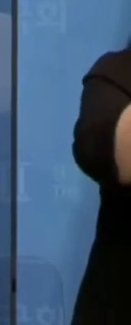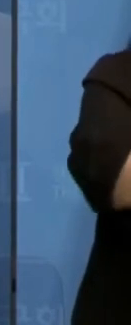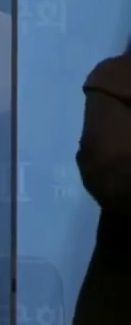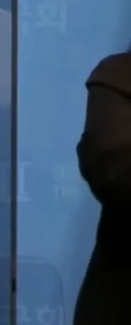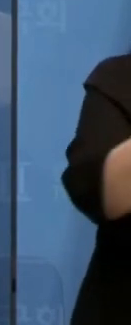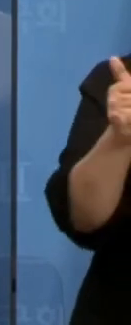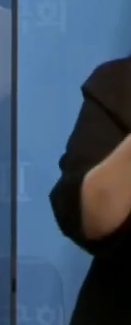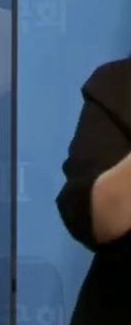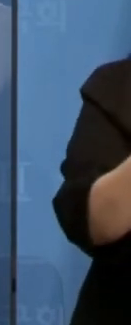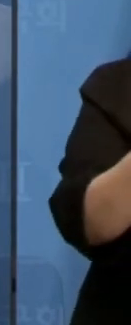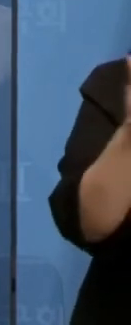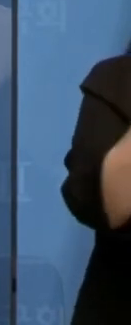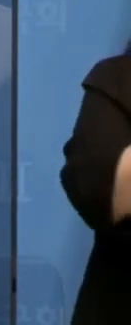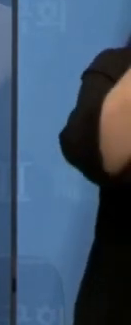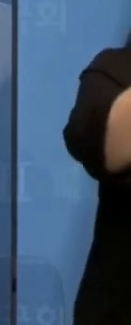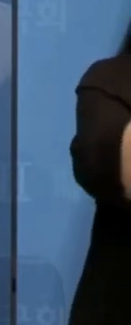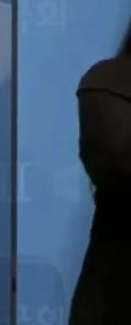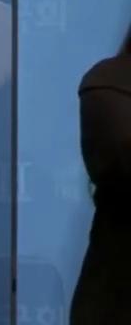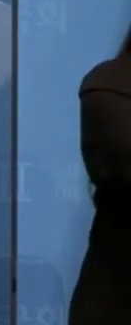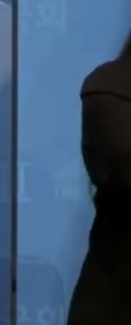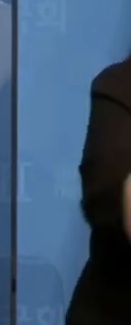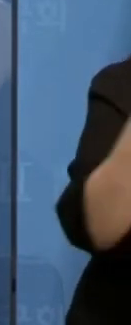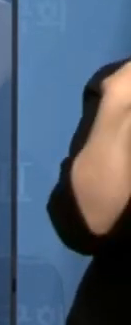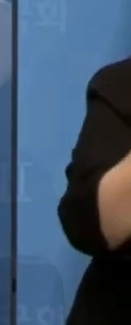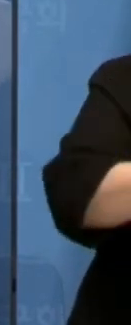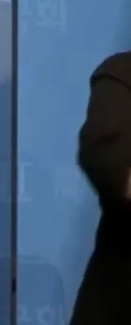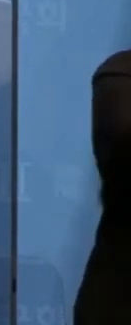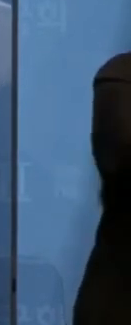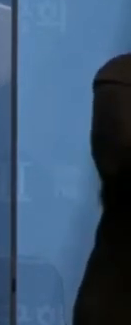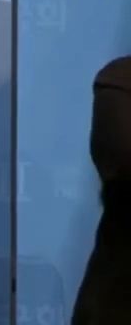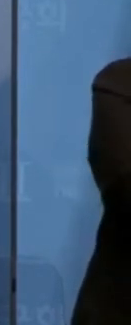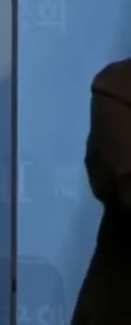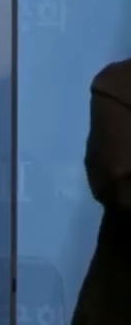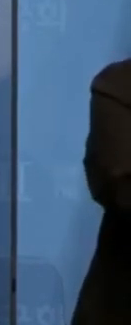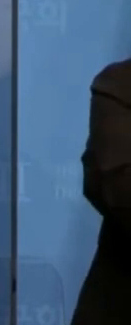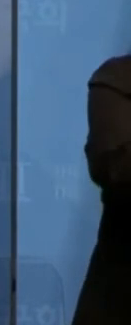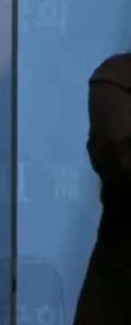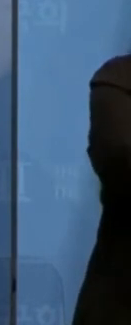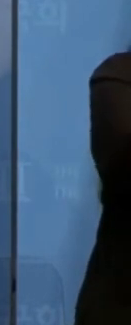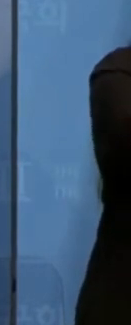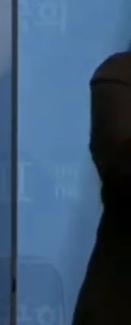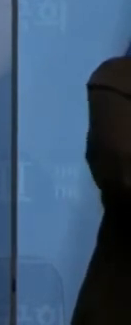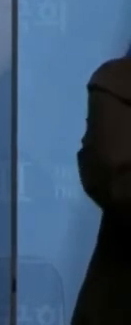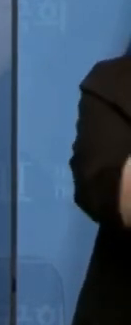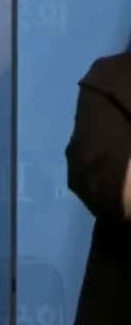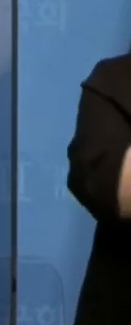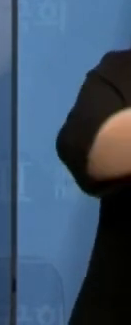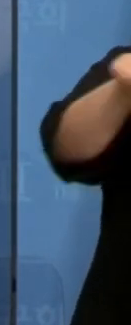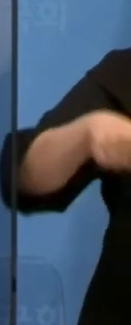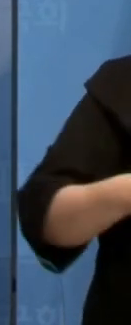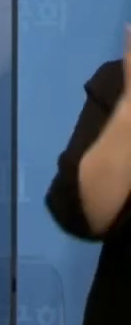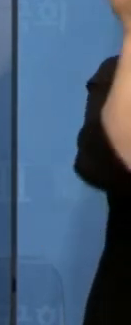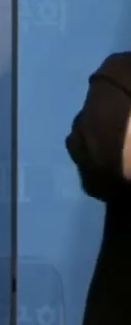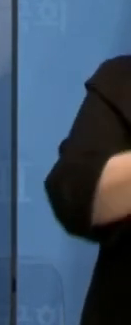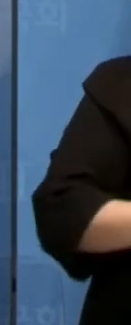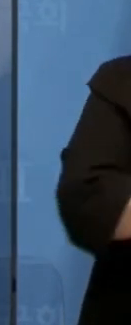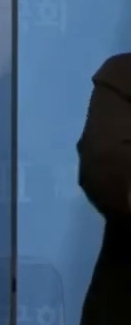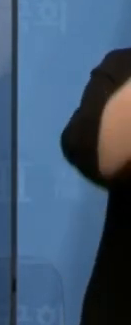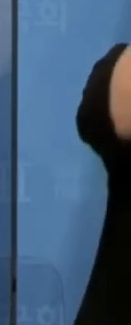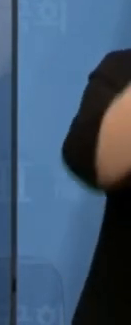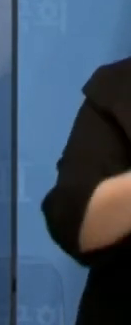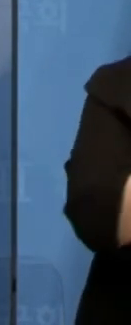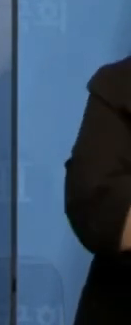사업자들은 가상자산업협회에 의무적으로 가입해야 합니다. 협회는 회원 간 건전한 영업질서 유지 및